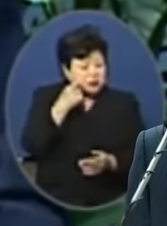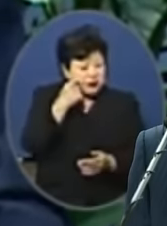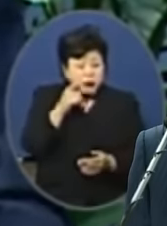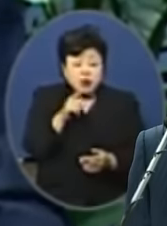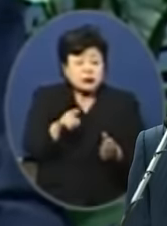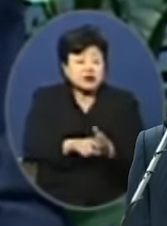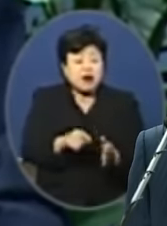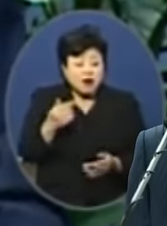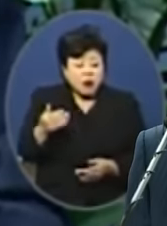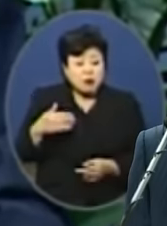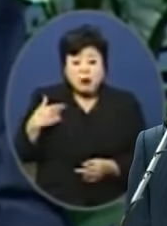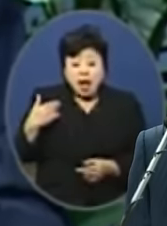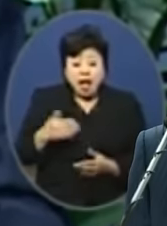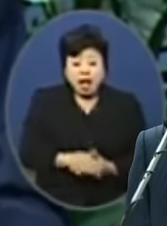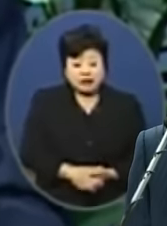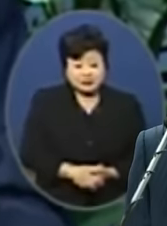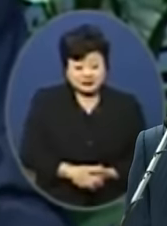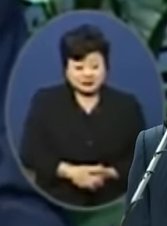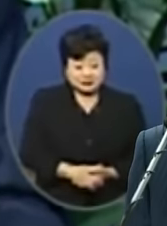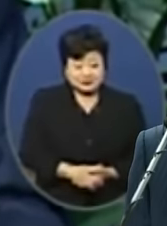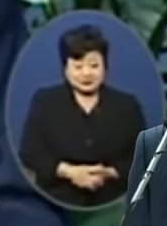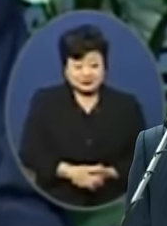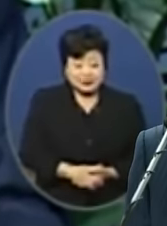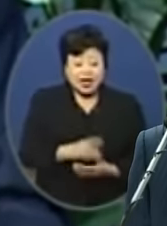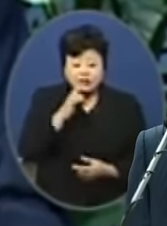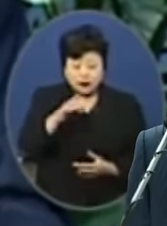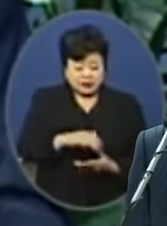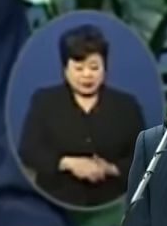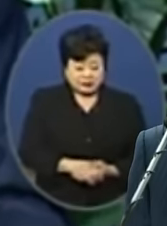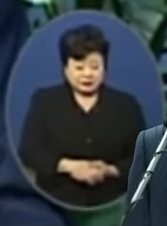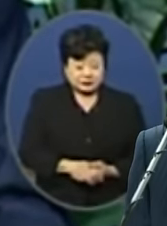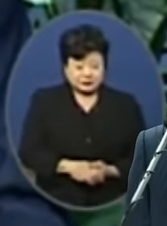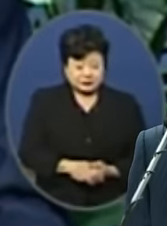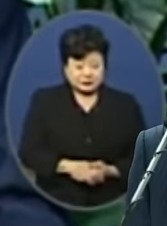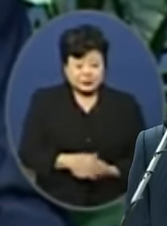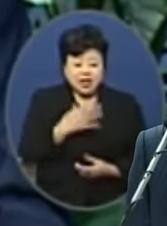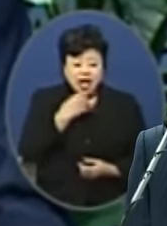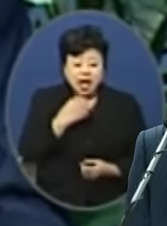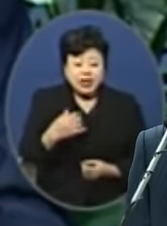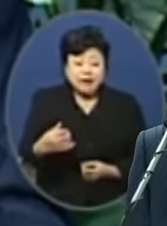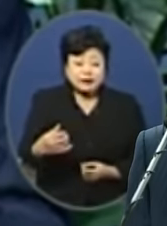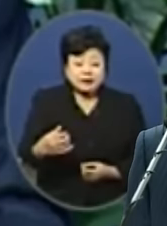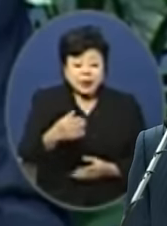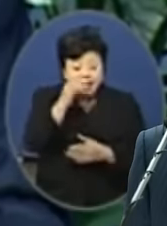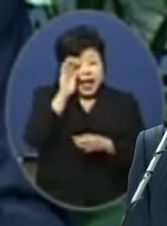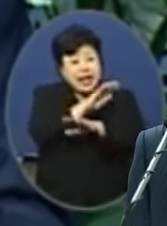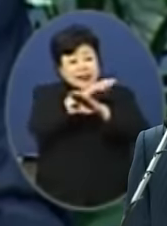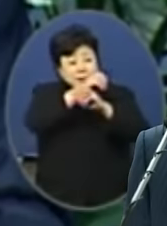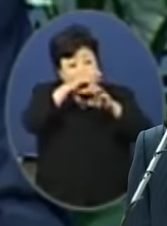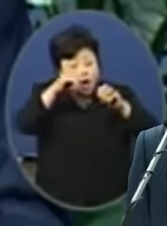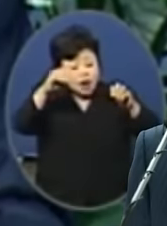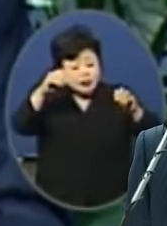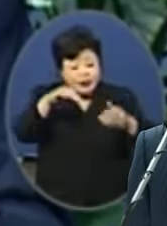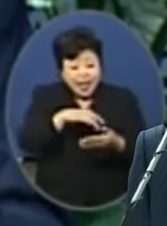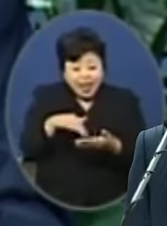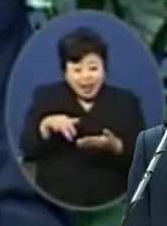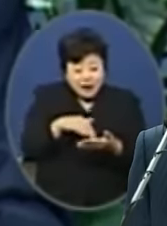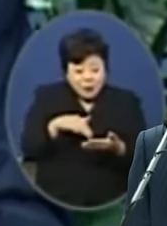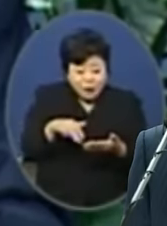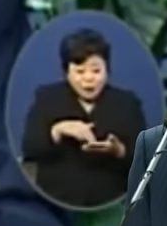믿노? 몰라요. 그렇게 되면 안 되거든요. 아브라함도 하늘의 별들을 헤아려